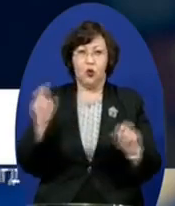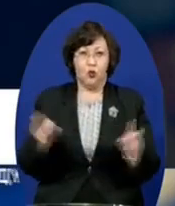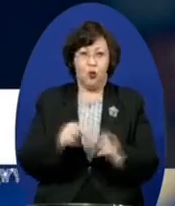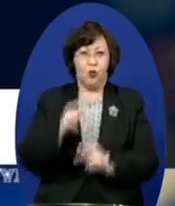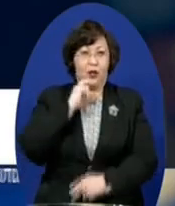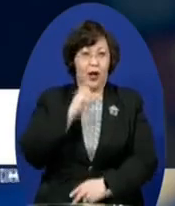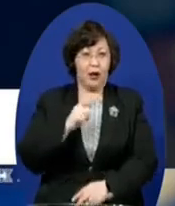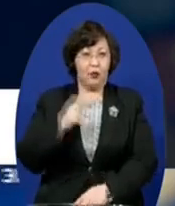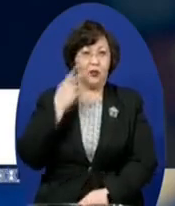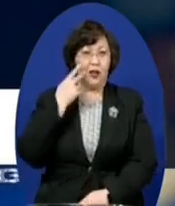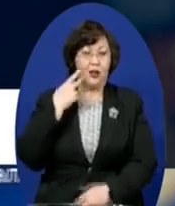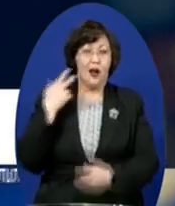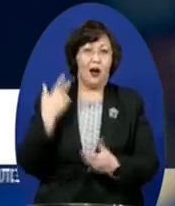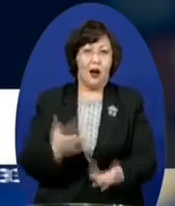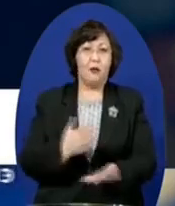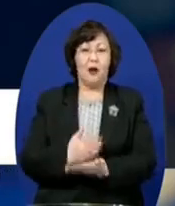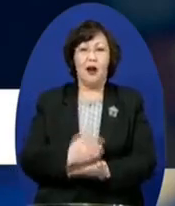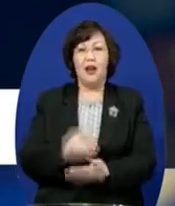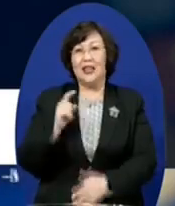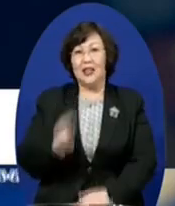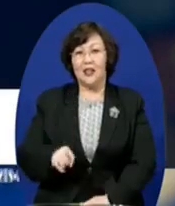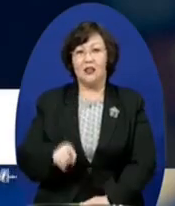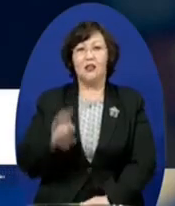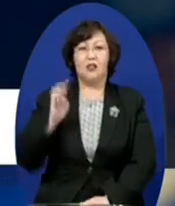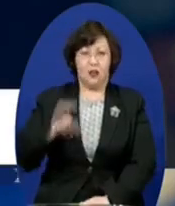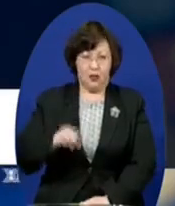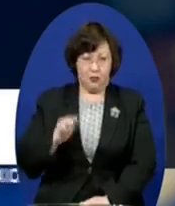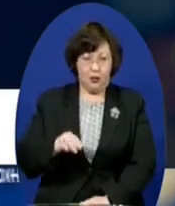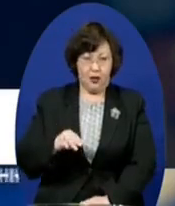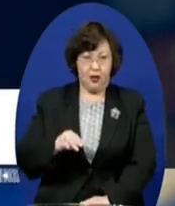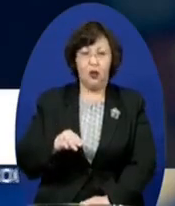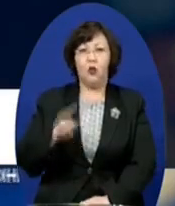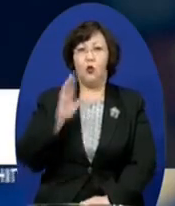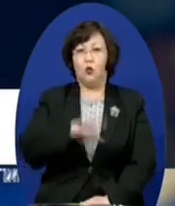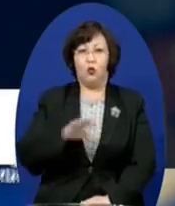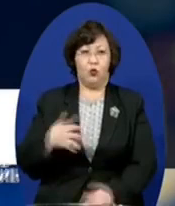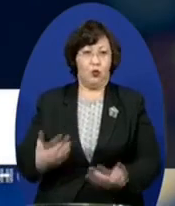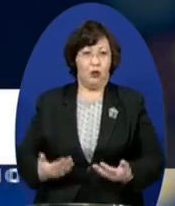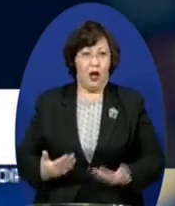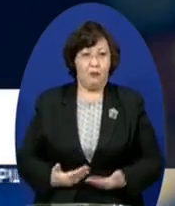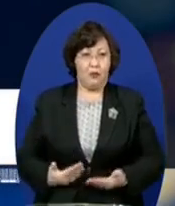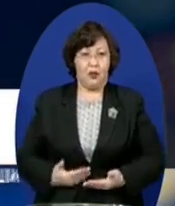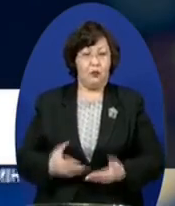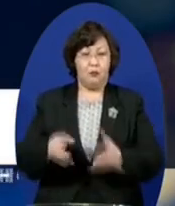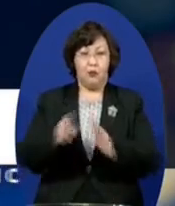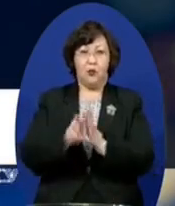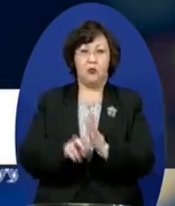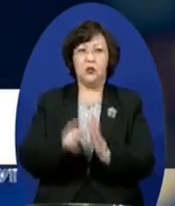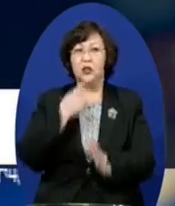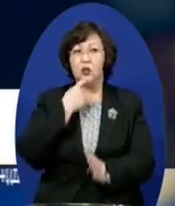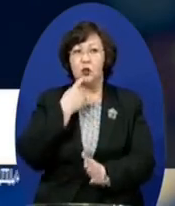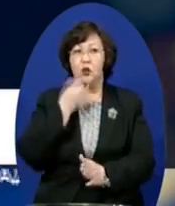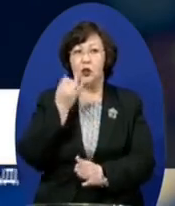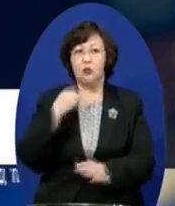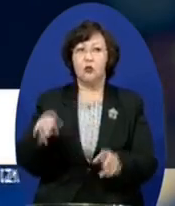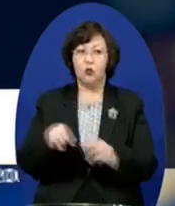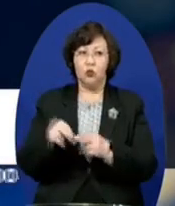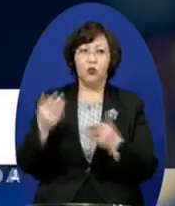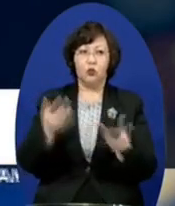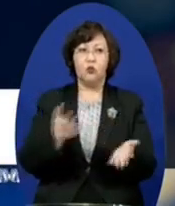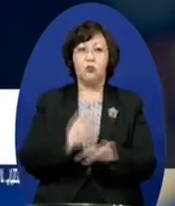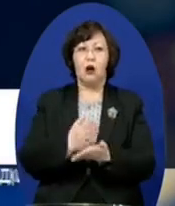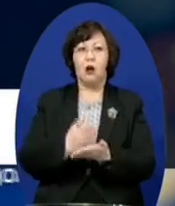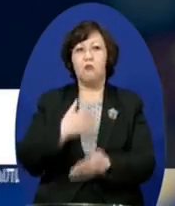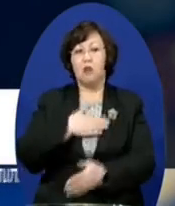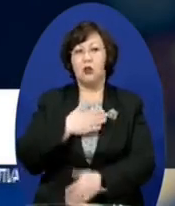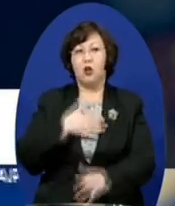гарч байгаа. Тэн дээр бол маш эрсдэлтэй. Энэ бүх хүмүүст амьдрах нөхцөлгүй гэдэг нь дүнэлт байн гарч байгаа. Тэгвэл